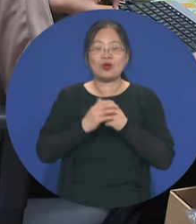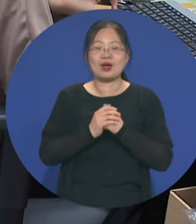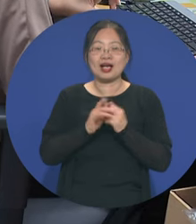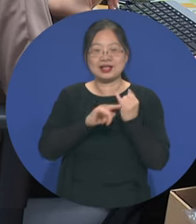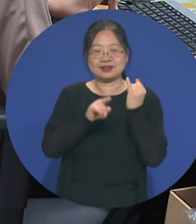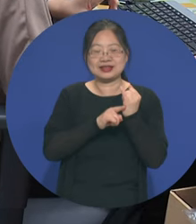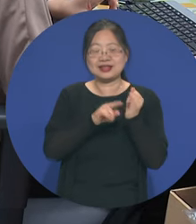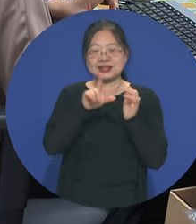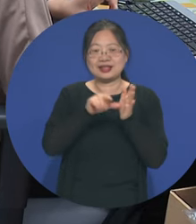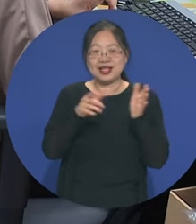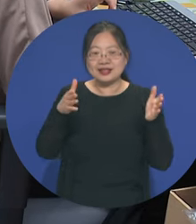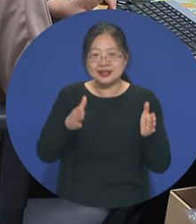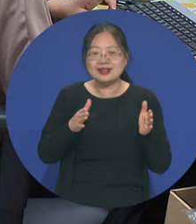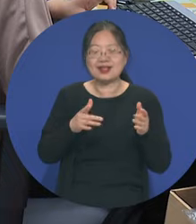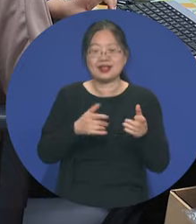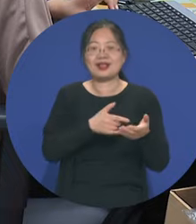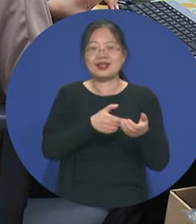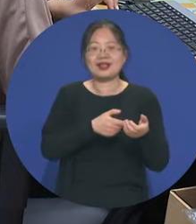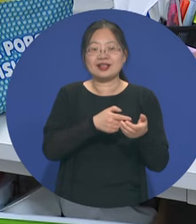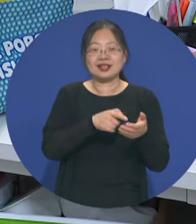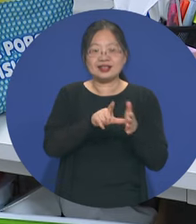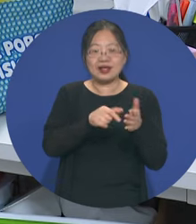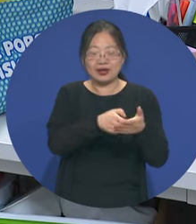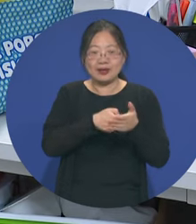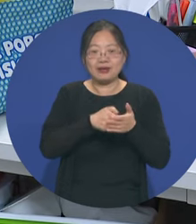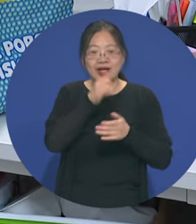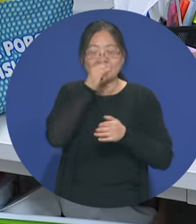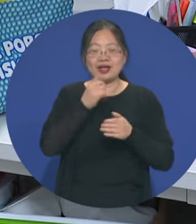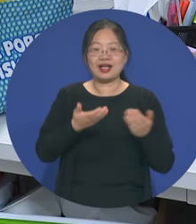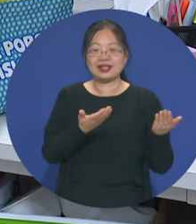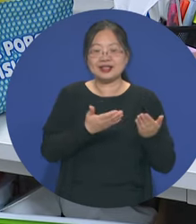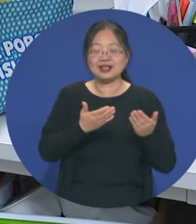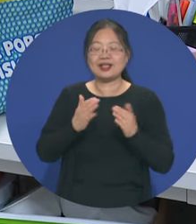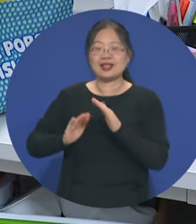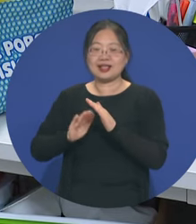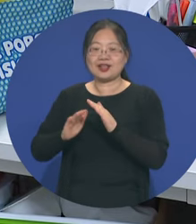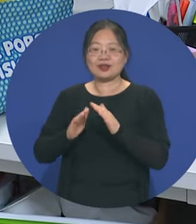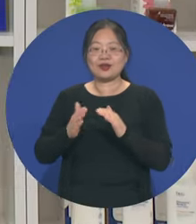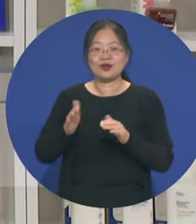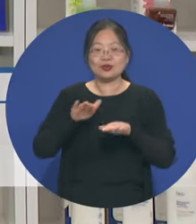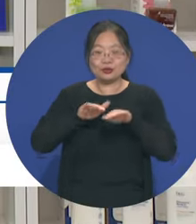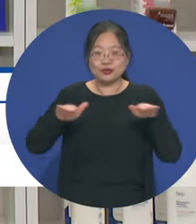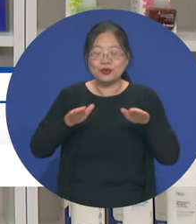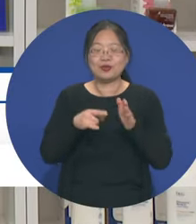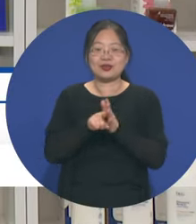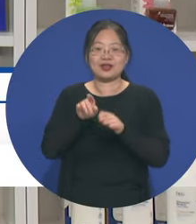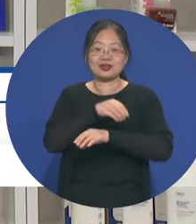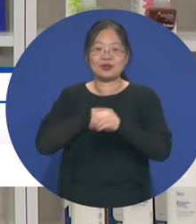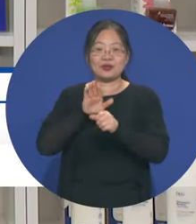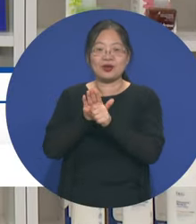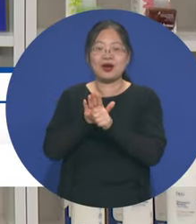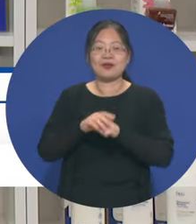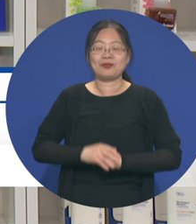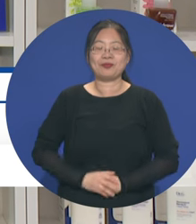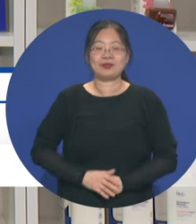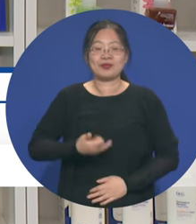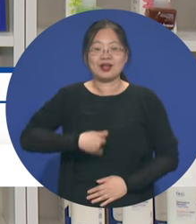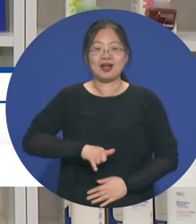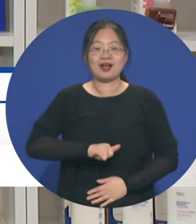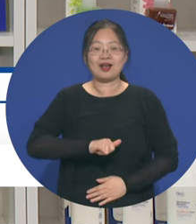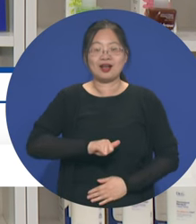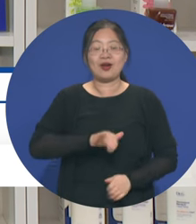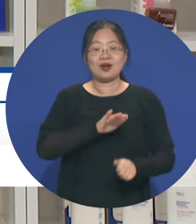중입니다 일과 가정에 균형을 맞출 수 있도록 적극적으로 돕고 있습니다 아이를 돌봐야 되는 그런 어